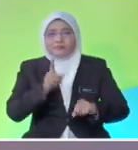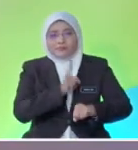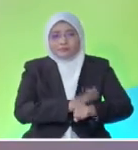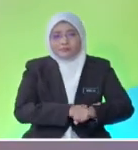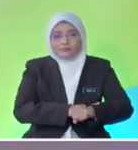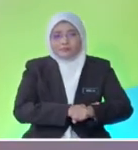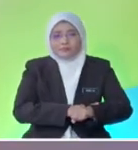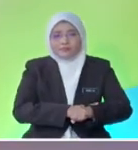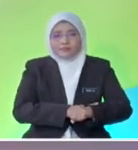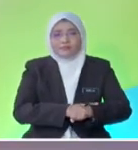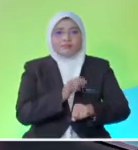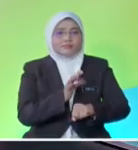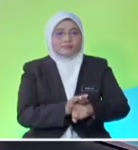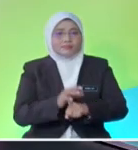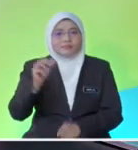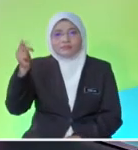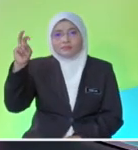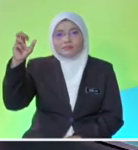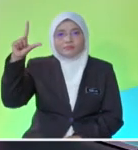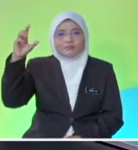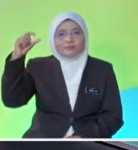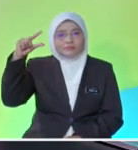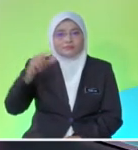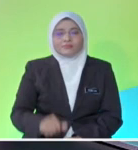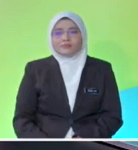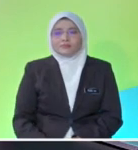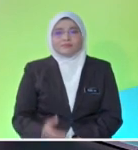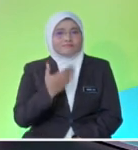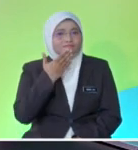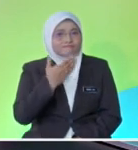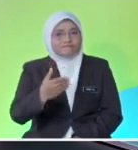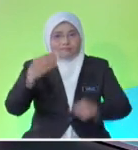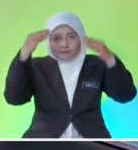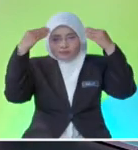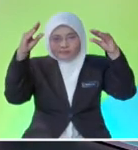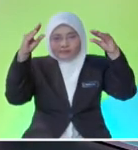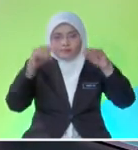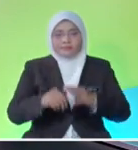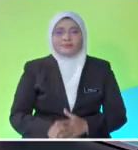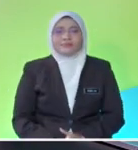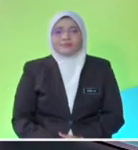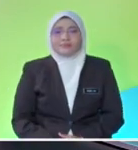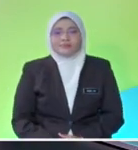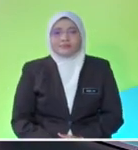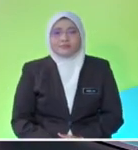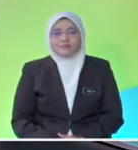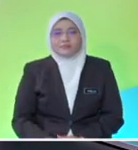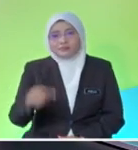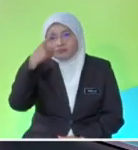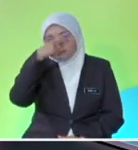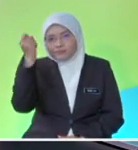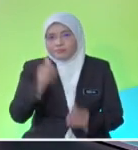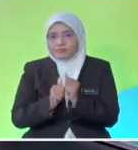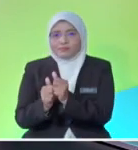ini. Baiklah, terima kasih saya ucapkan kepada Cikgu Zuriana Abbas dari Sekolah Kebangsaan Seri Setia Pontian Johor kerana bersama-sama